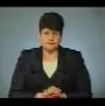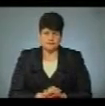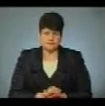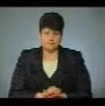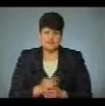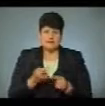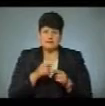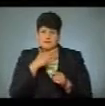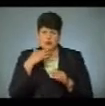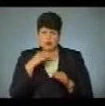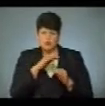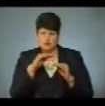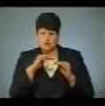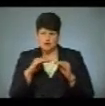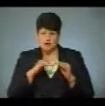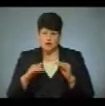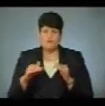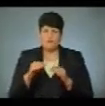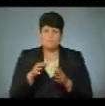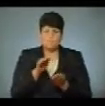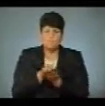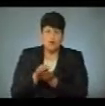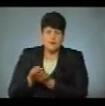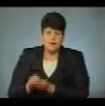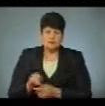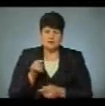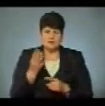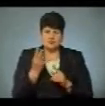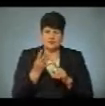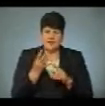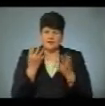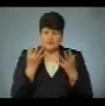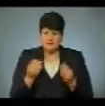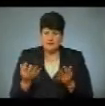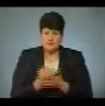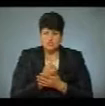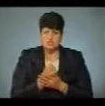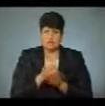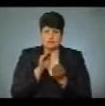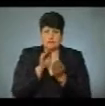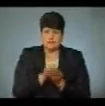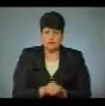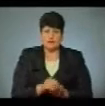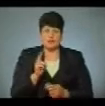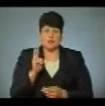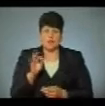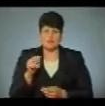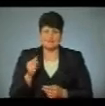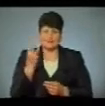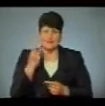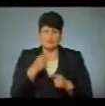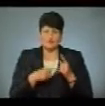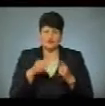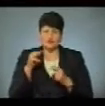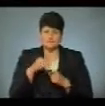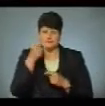Це багатошаровий могильник Кордишів-8. На 4-й день розкопок археологи знайшли поховання часів комарівської культури. Йому 3,5 тисячі